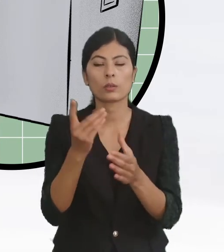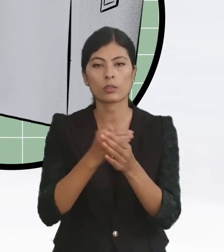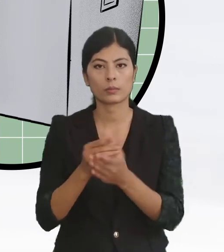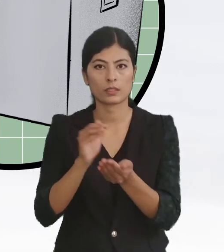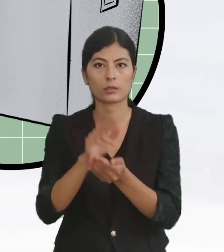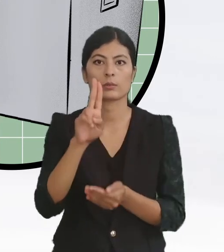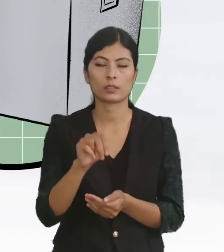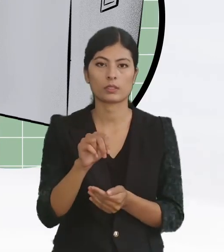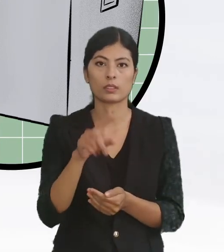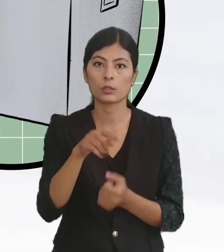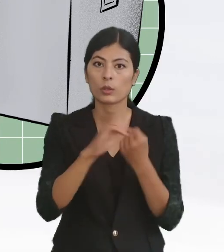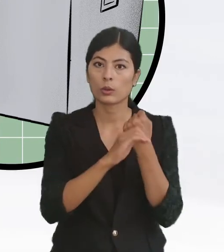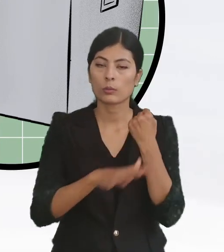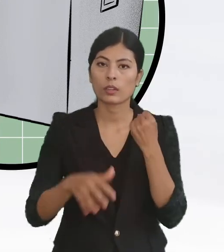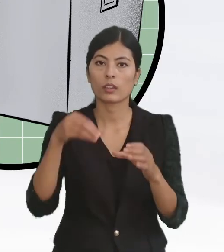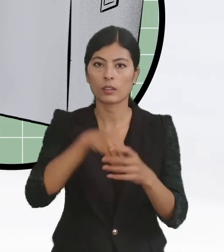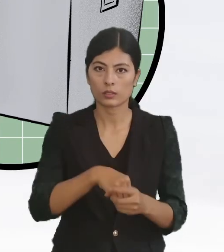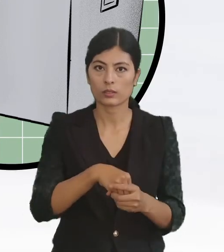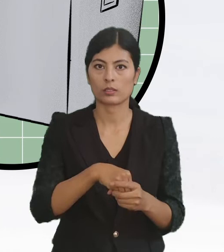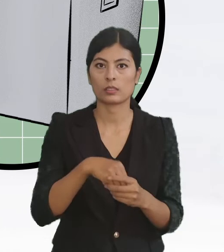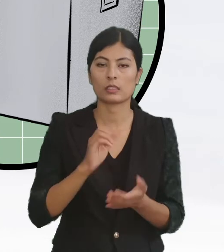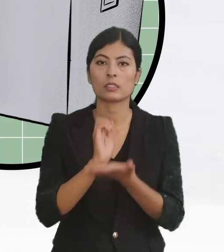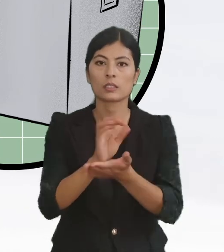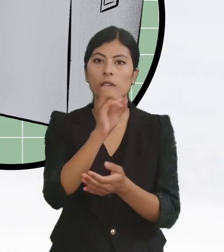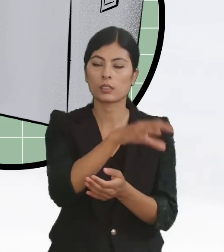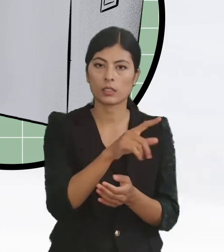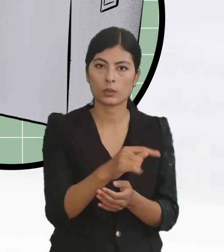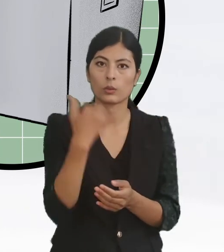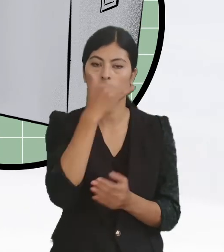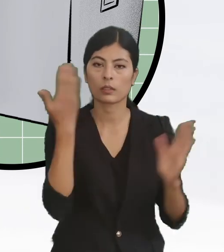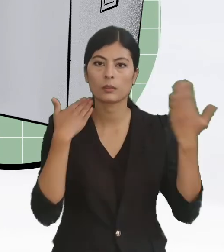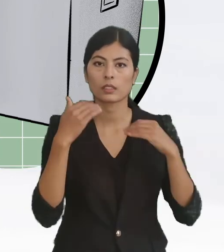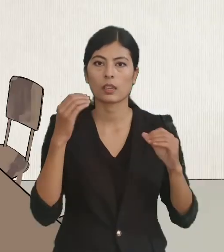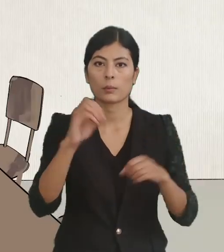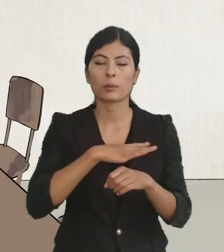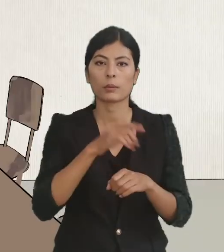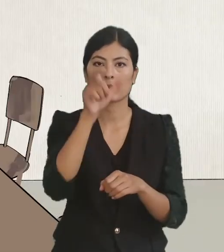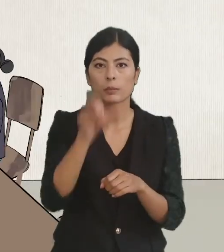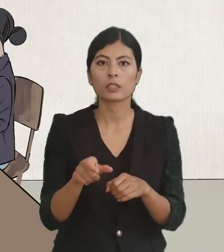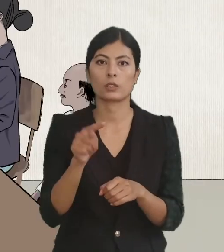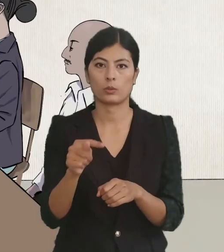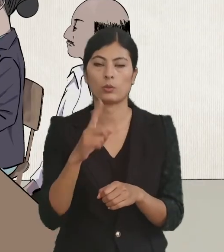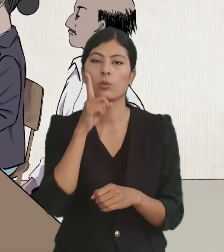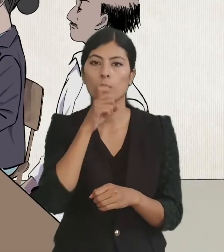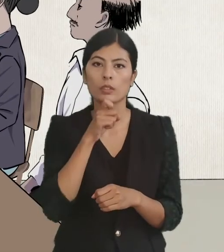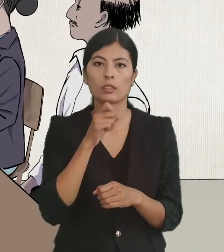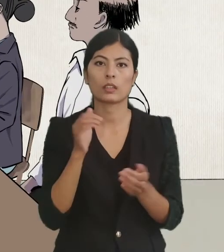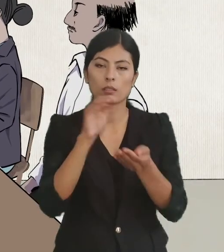प्रेषण प्रणाली अन्तर्गत सेवा प्रदान गरिएको लैङ्गिक हिंसा प्रभावित मान्छेको गोपनीयता कायम गर्नुपर्दो छ।